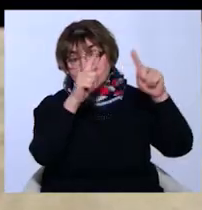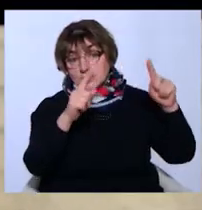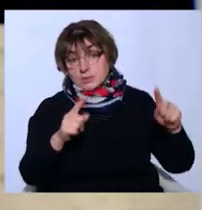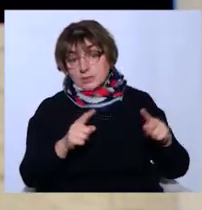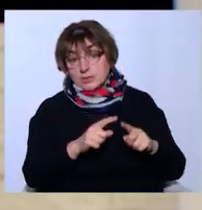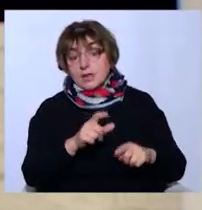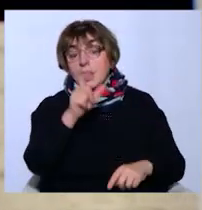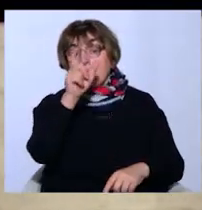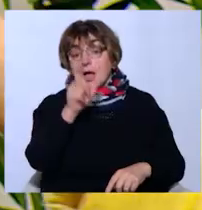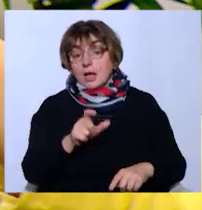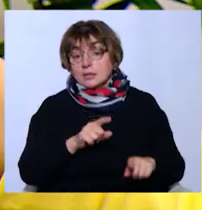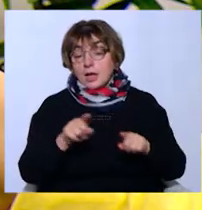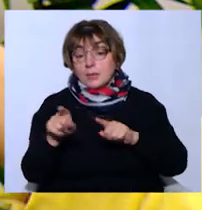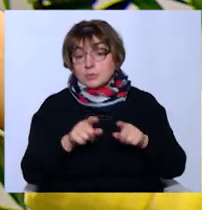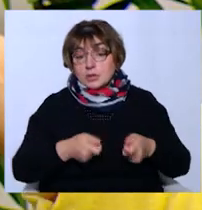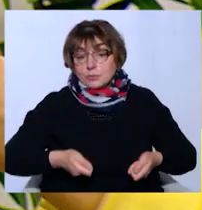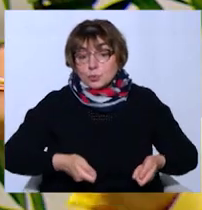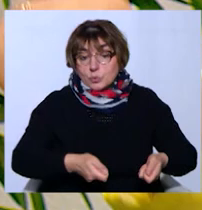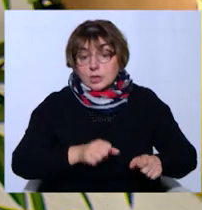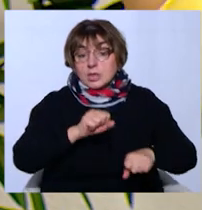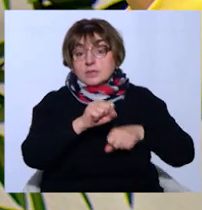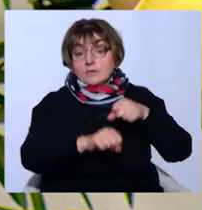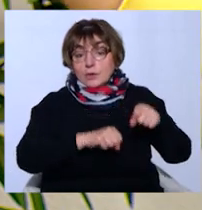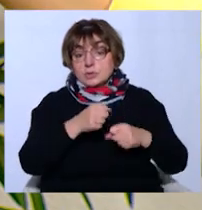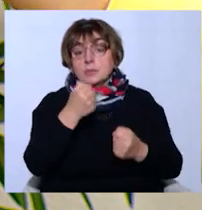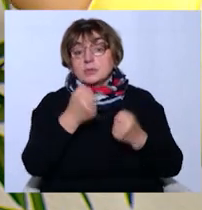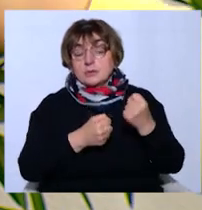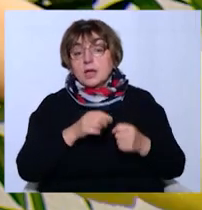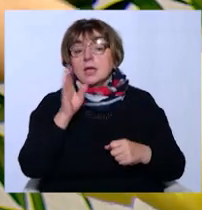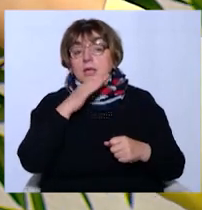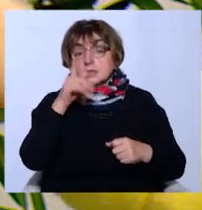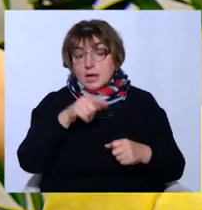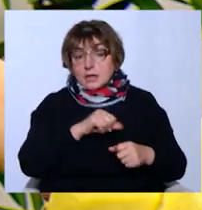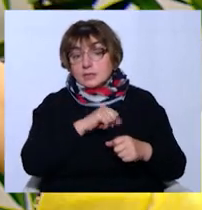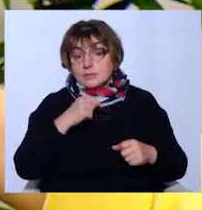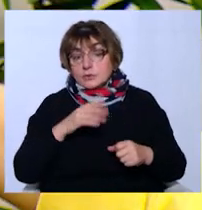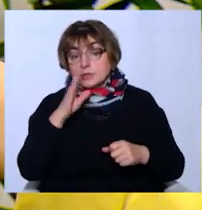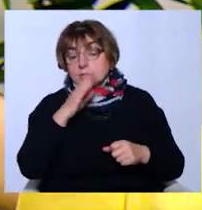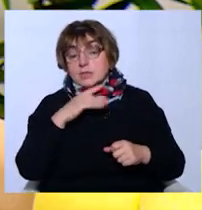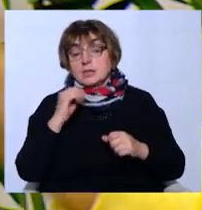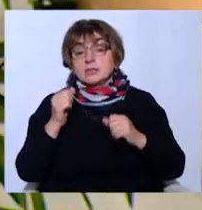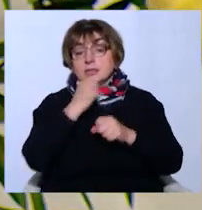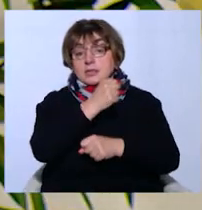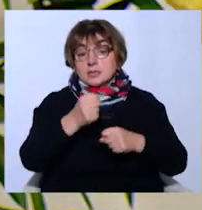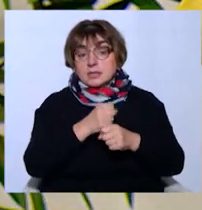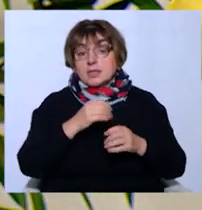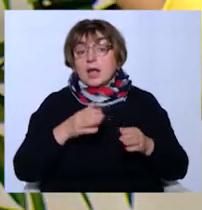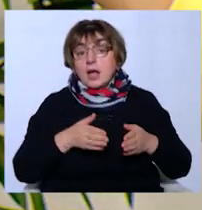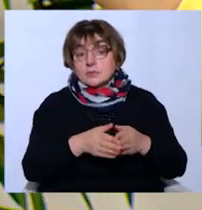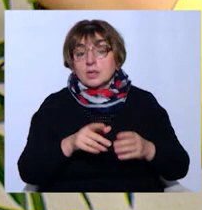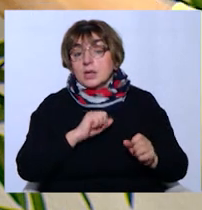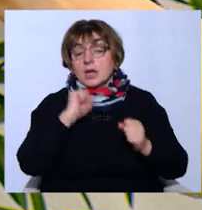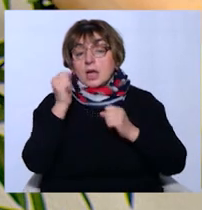იგი, ადამიანი ამოძრავებს ურიკას, ველოსიპედს, ავტომობილს, წყალი ნაფოტს, წყლის წისქვილს ნავს, ხოლო